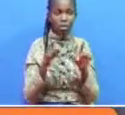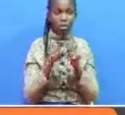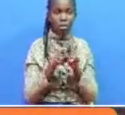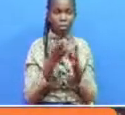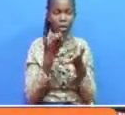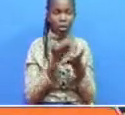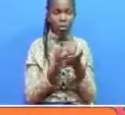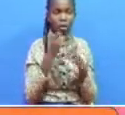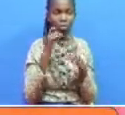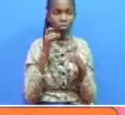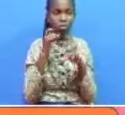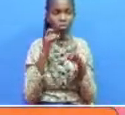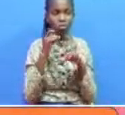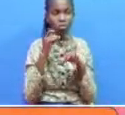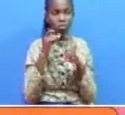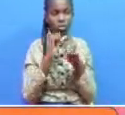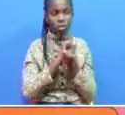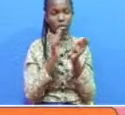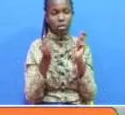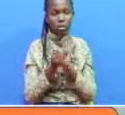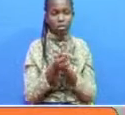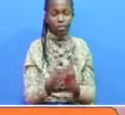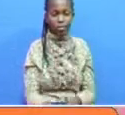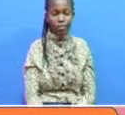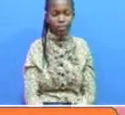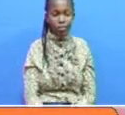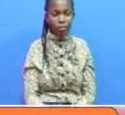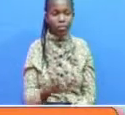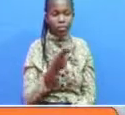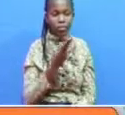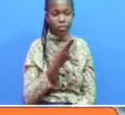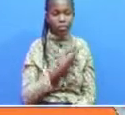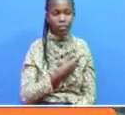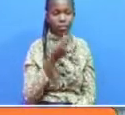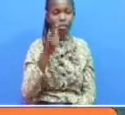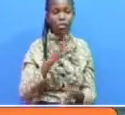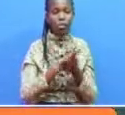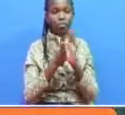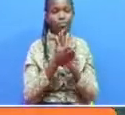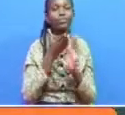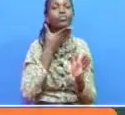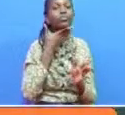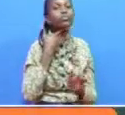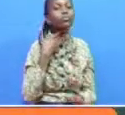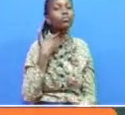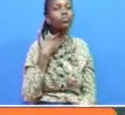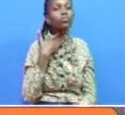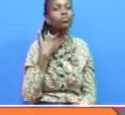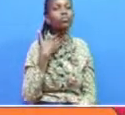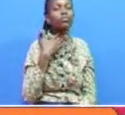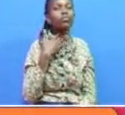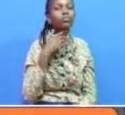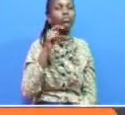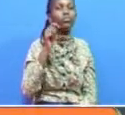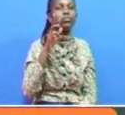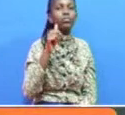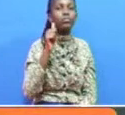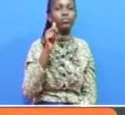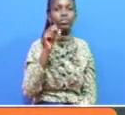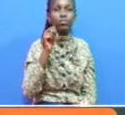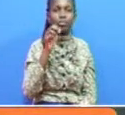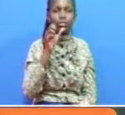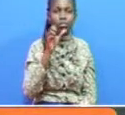kwa ilungu ya saa. Tunatarajia uombe msamaha watu wa Trans Nzoia kwa kupandisha bei ya